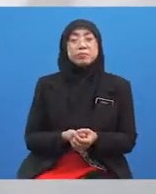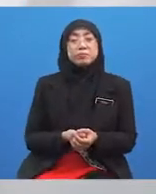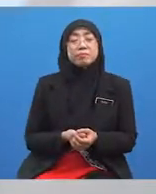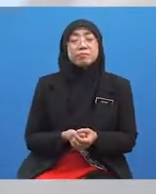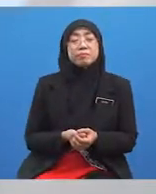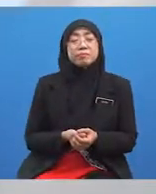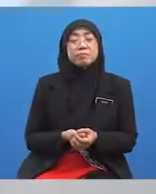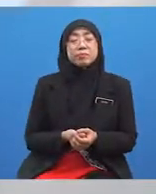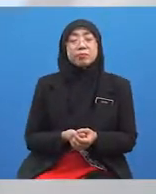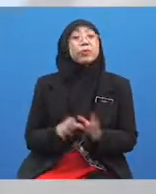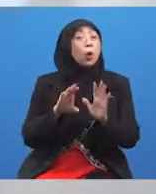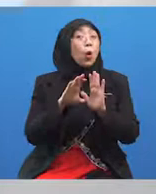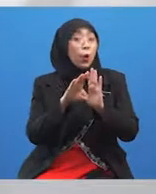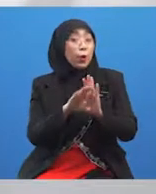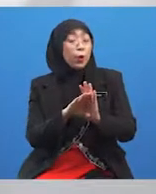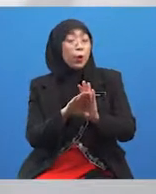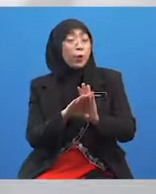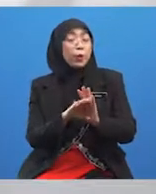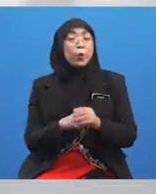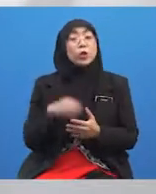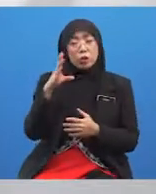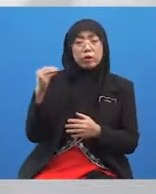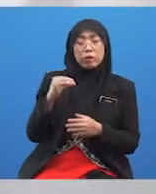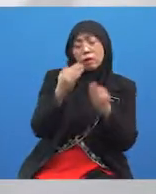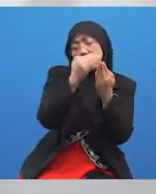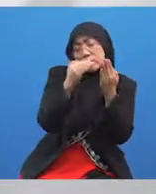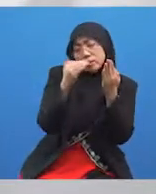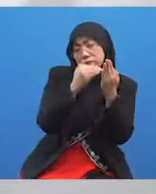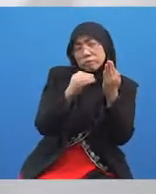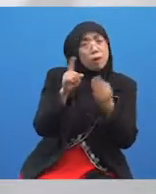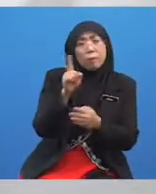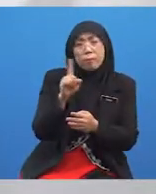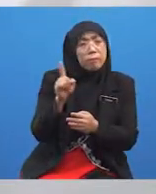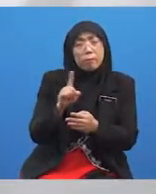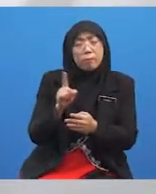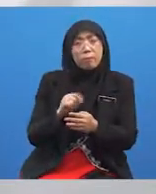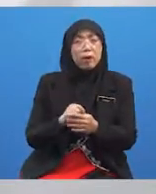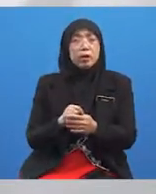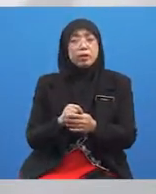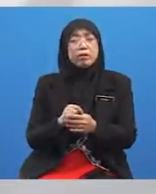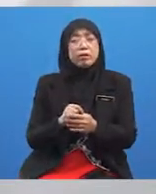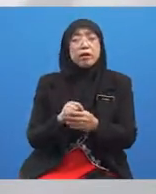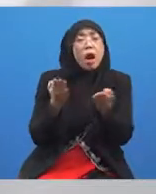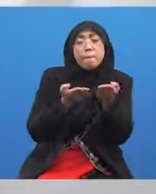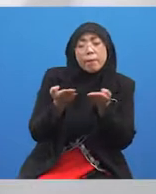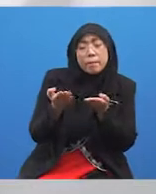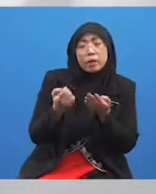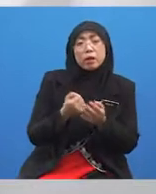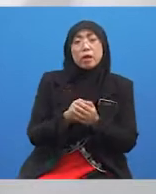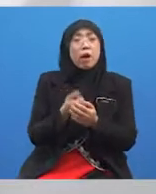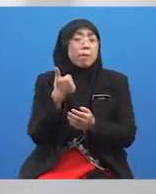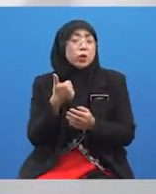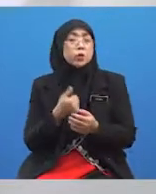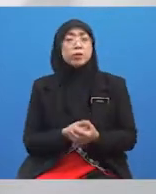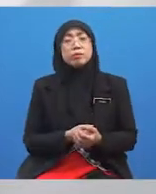berpatutan. Contohnya, syarikat akan menyelamatkan syarikat-syarikat pembekal yang bersesuaian.